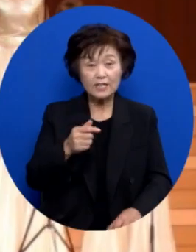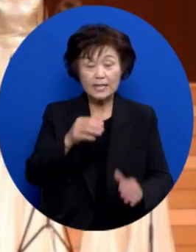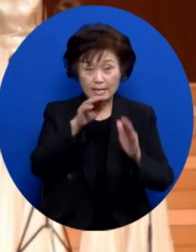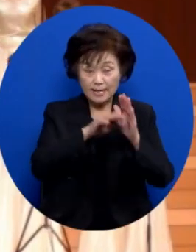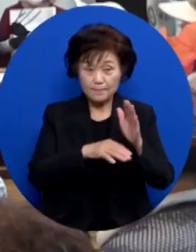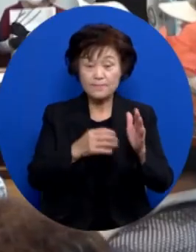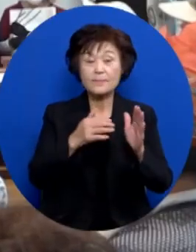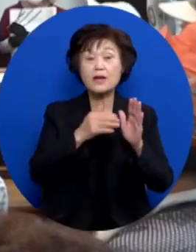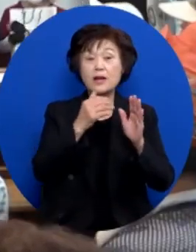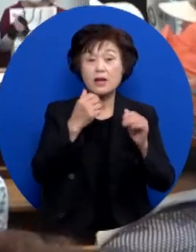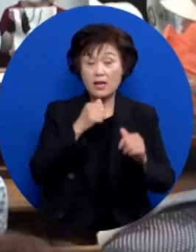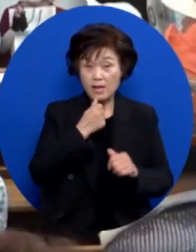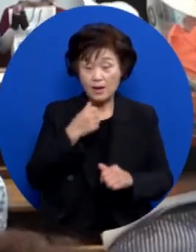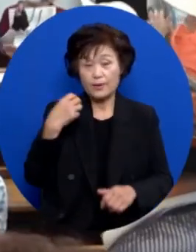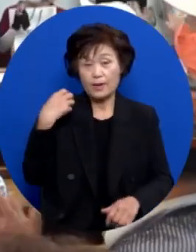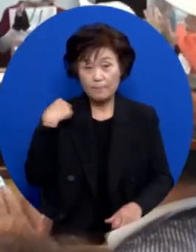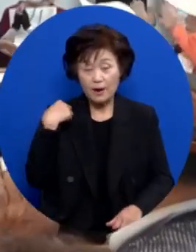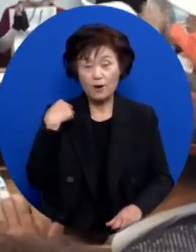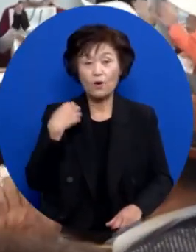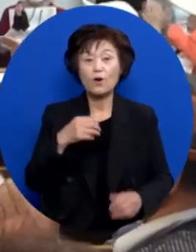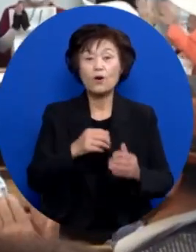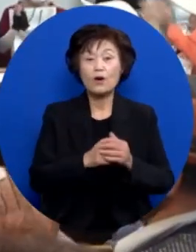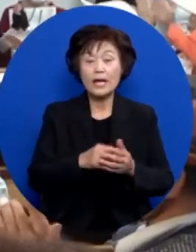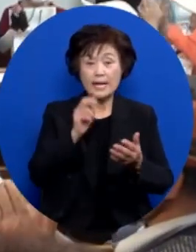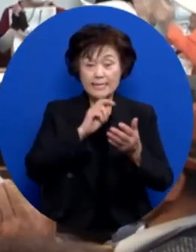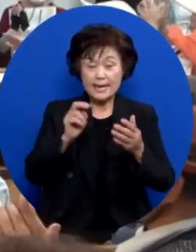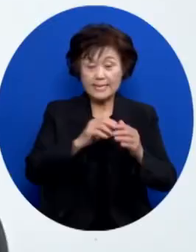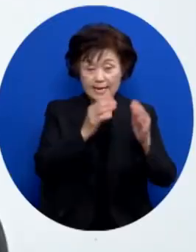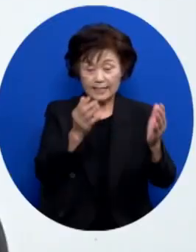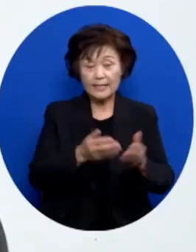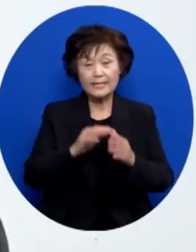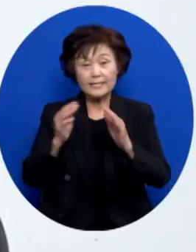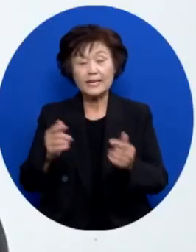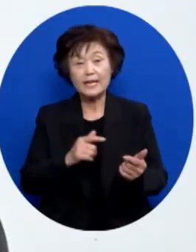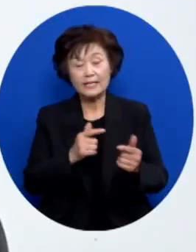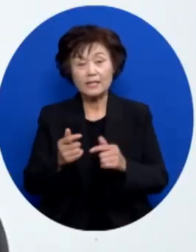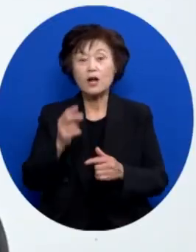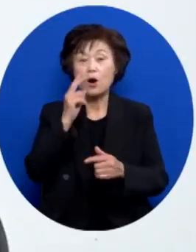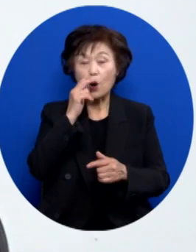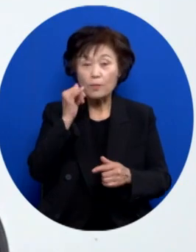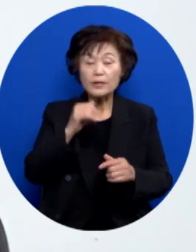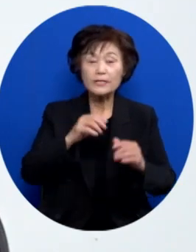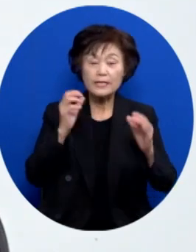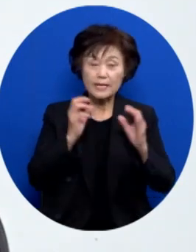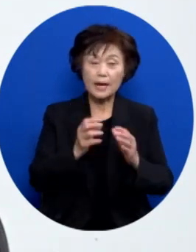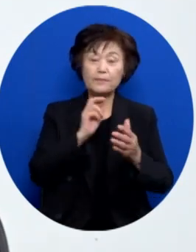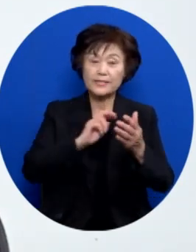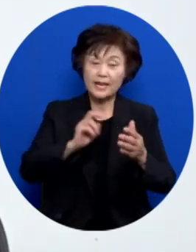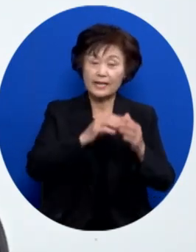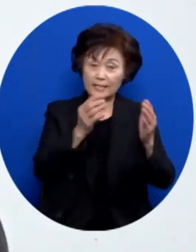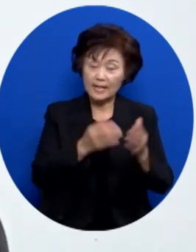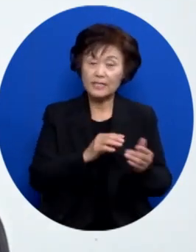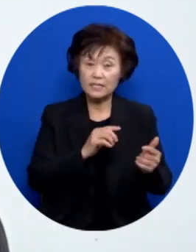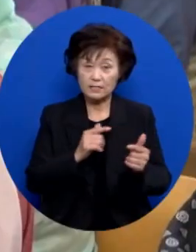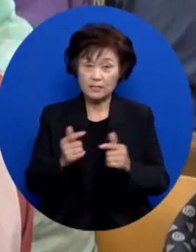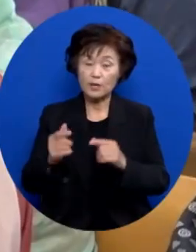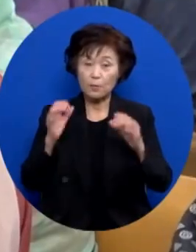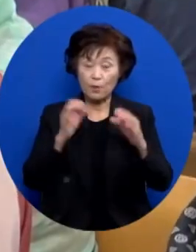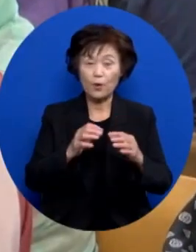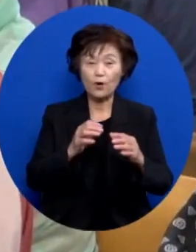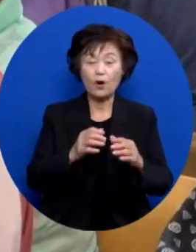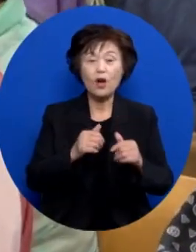지휘자를 비롯해 글로리아 코달 KMS 한국 어머니 합창단 홀리벨 여성 합창단